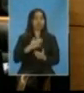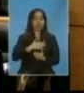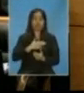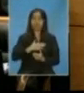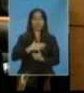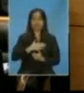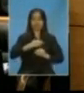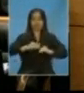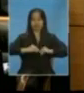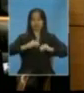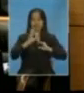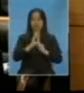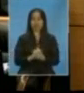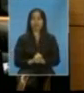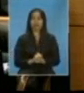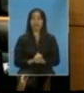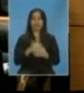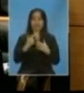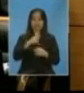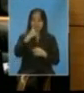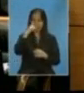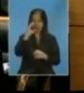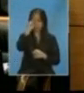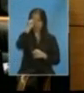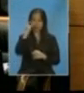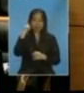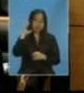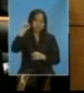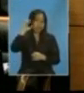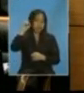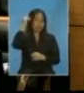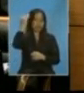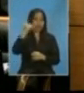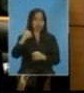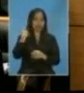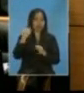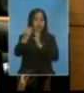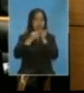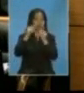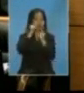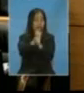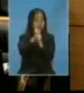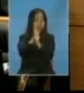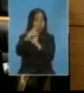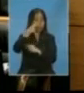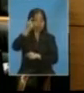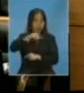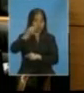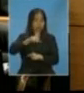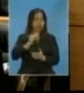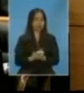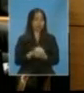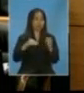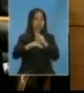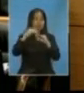ค้านครับท่านต้องจับประเด็นให้ถูกนะครับแล้วก็ต้องชี้แจงตามข้อเท็จจริงโครงการเหล่